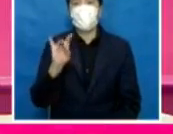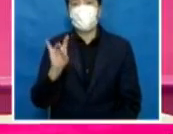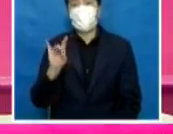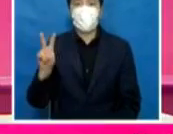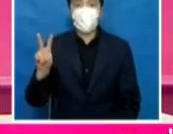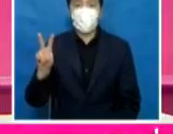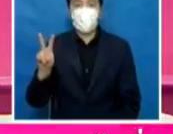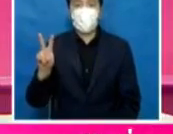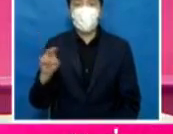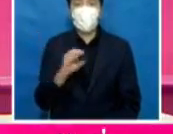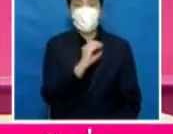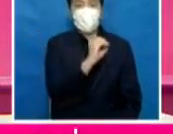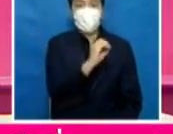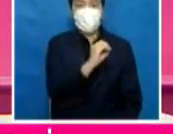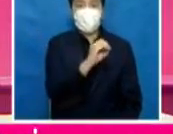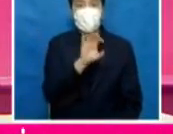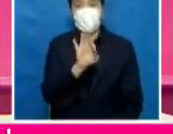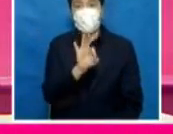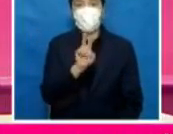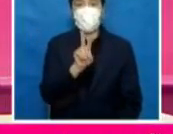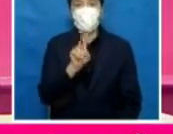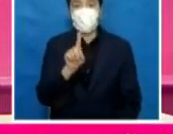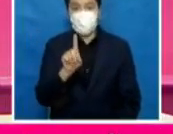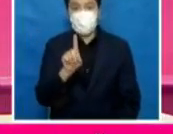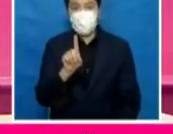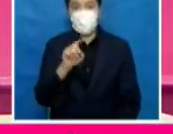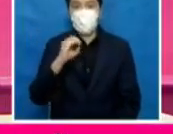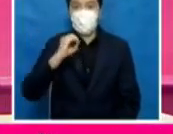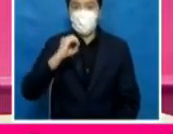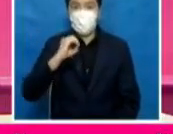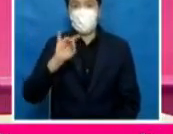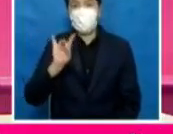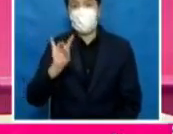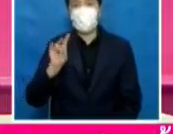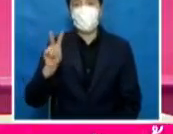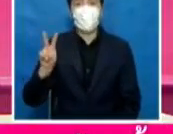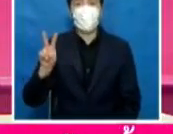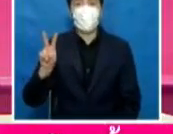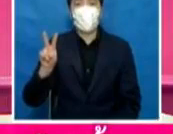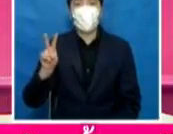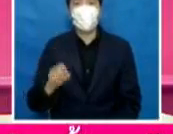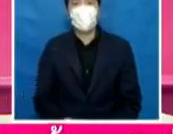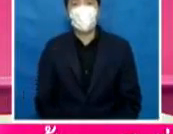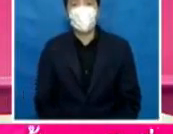082 0 921 082